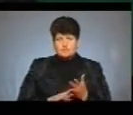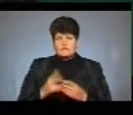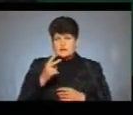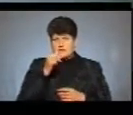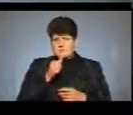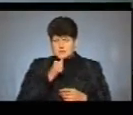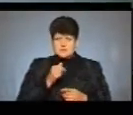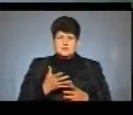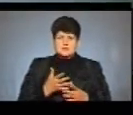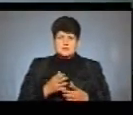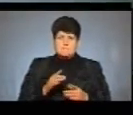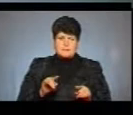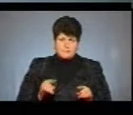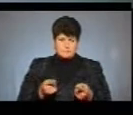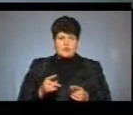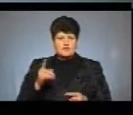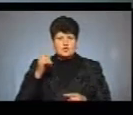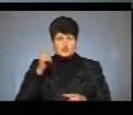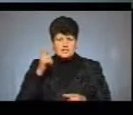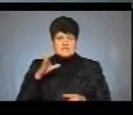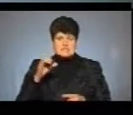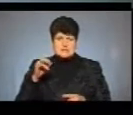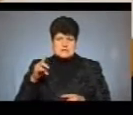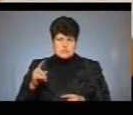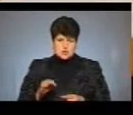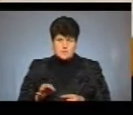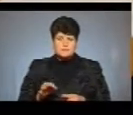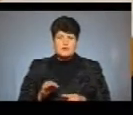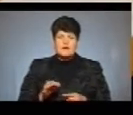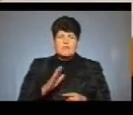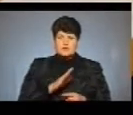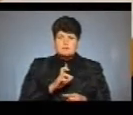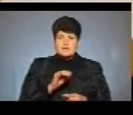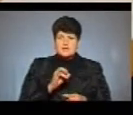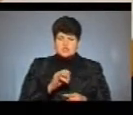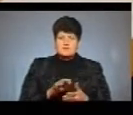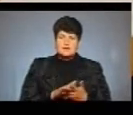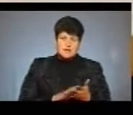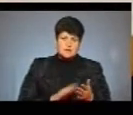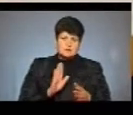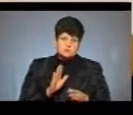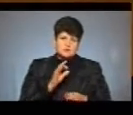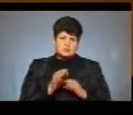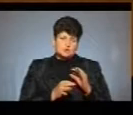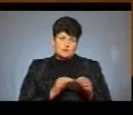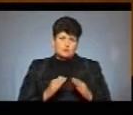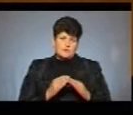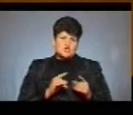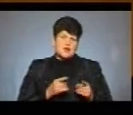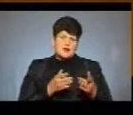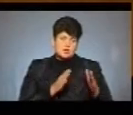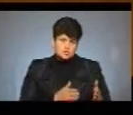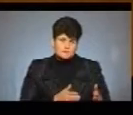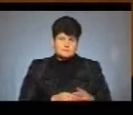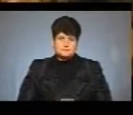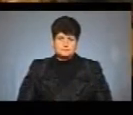2 місяці перебування під вартою у Чортківському СІЗО Сергія Терендеха. Володимир Біляшевич і далі перебуватиме під цілодобовим домашнім